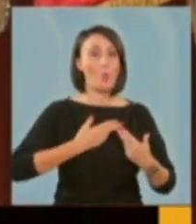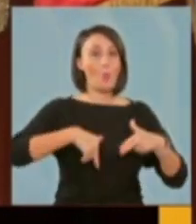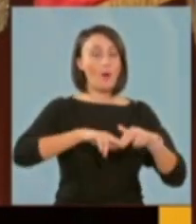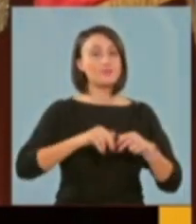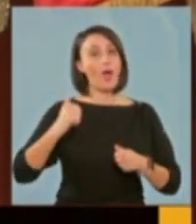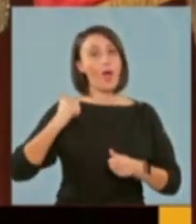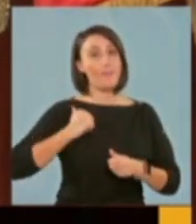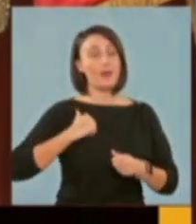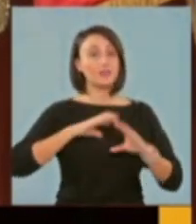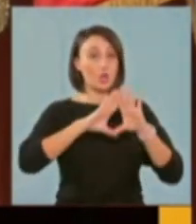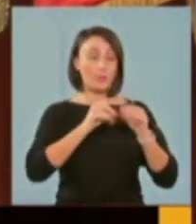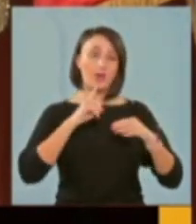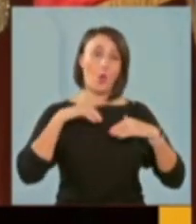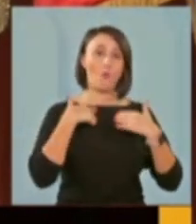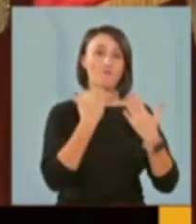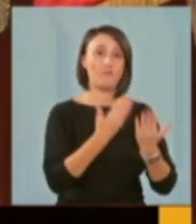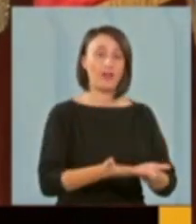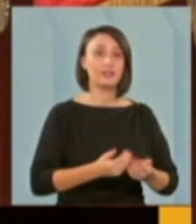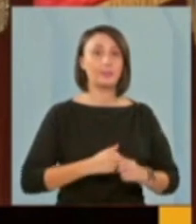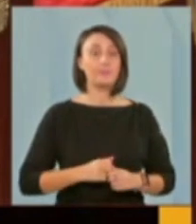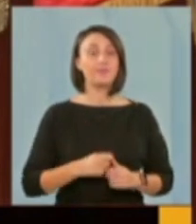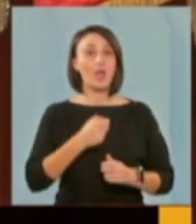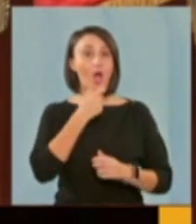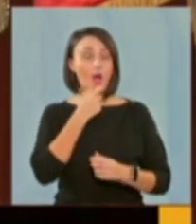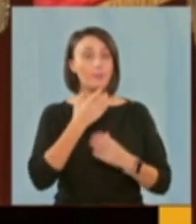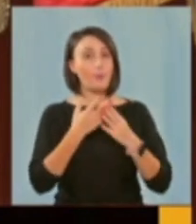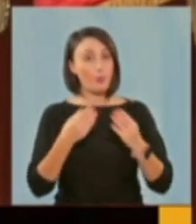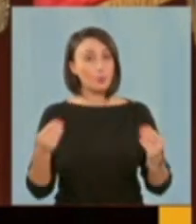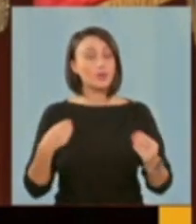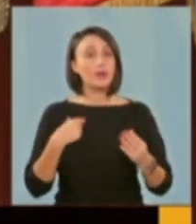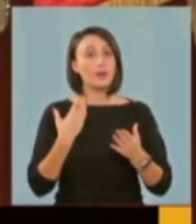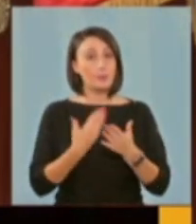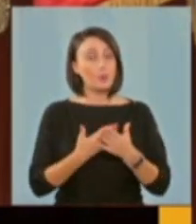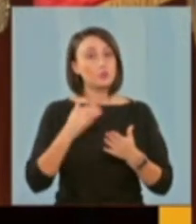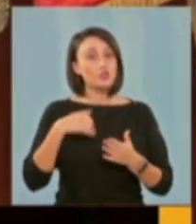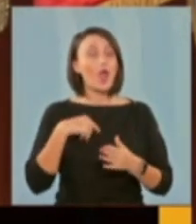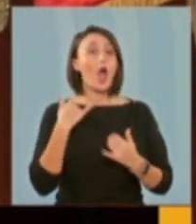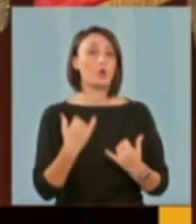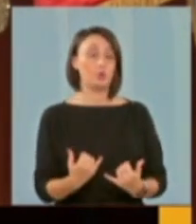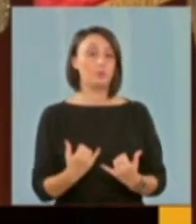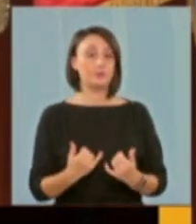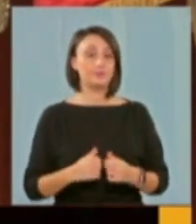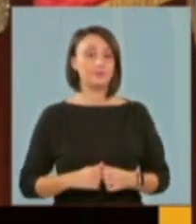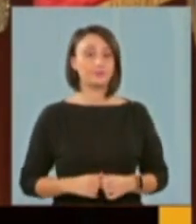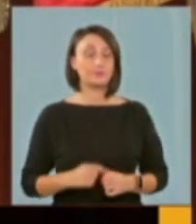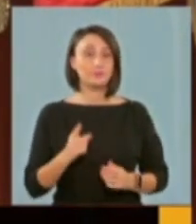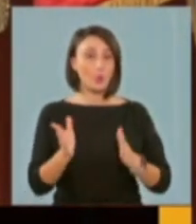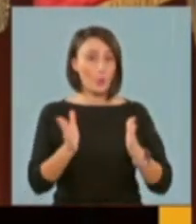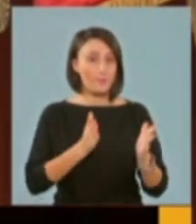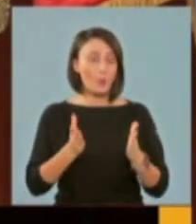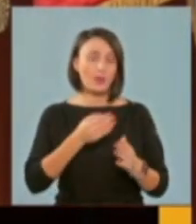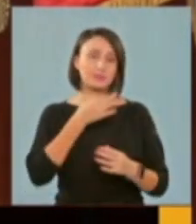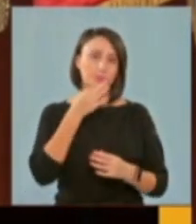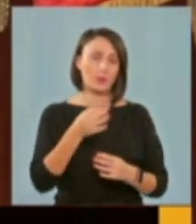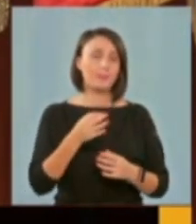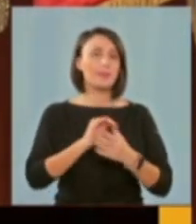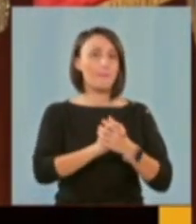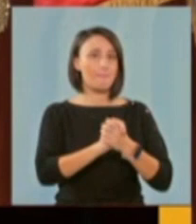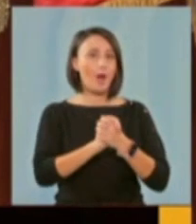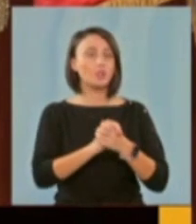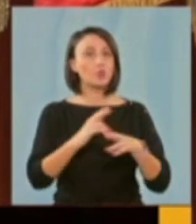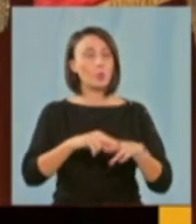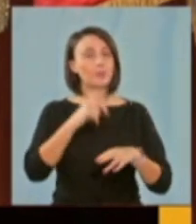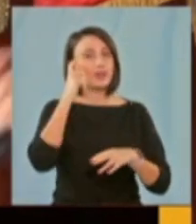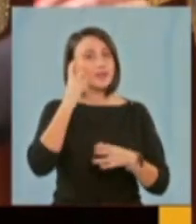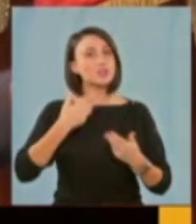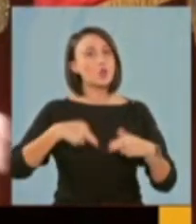Armata Română ne-a furnizat de-a lungul anilor, pentru că chiar și acum, într-o perioadă, să spunem, de pace, cum considerăm